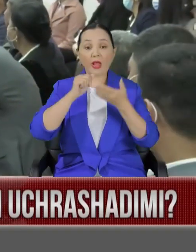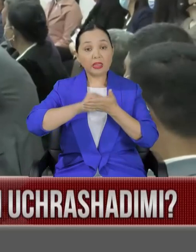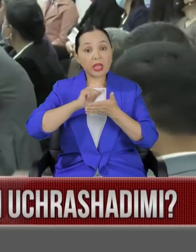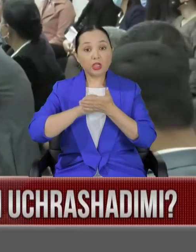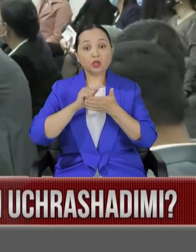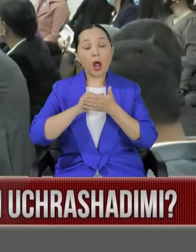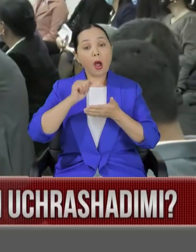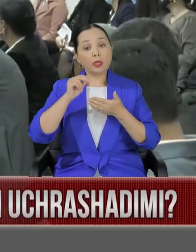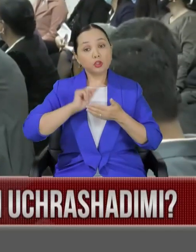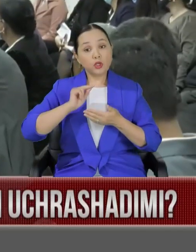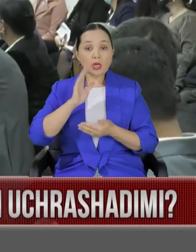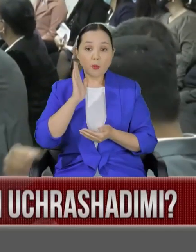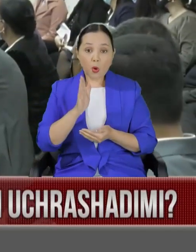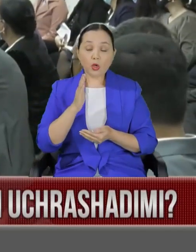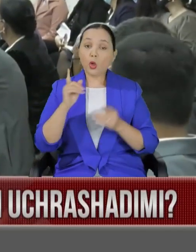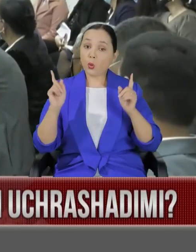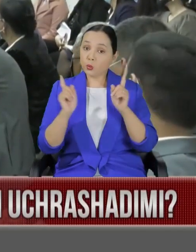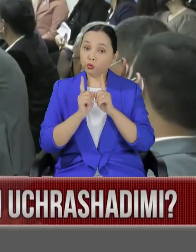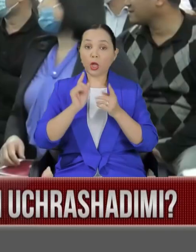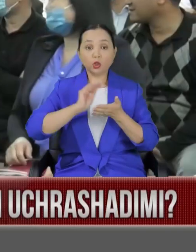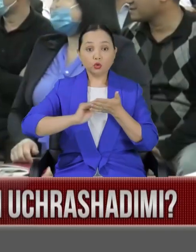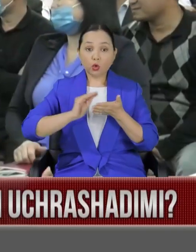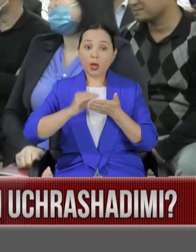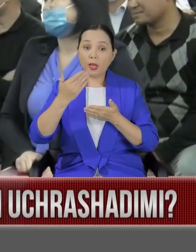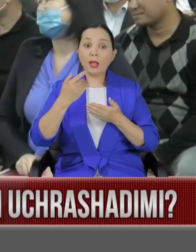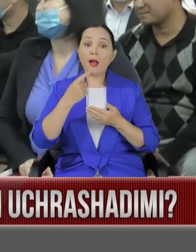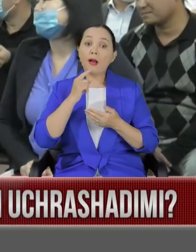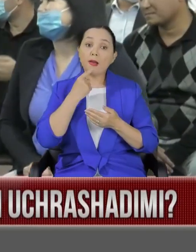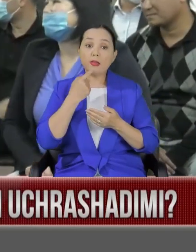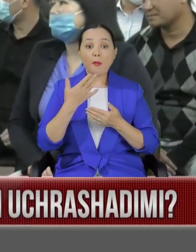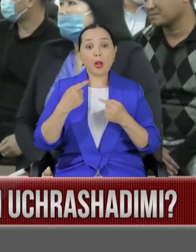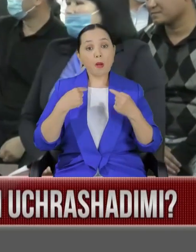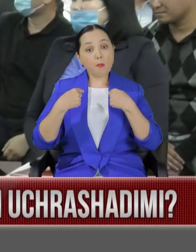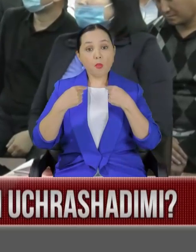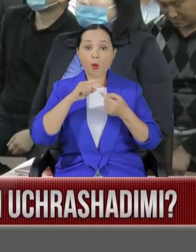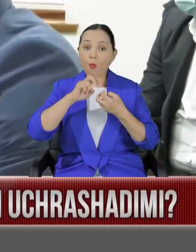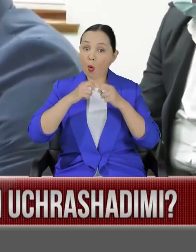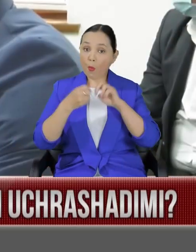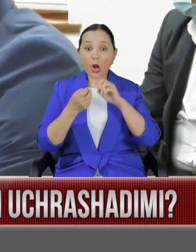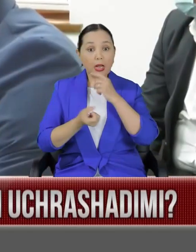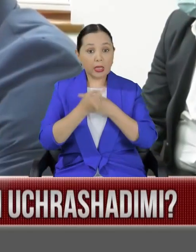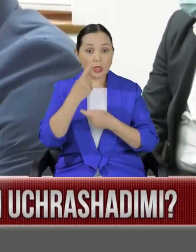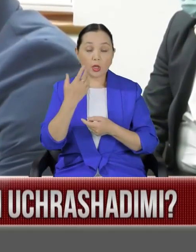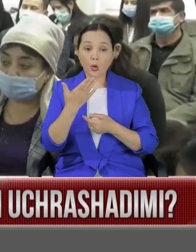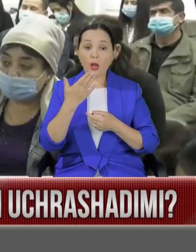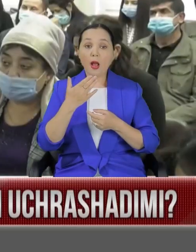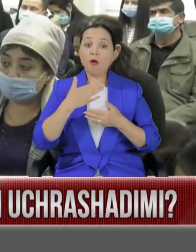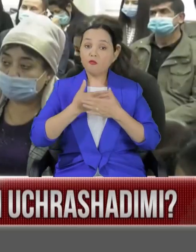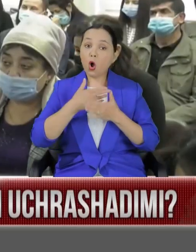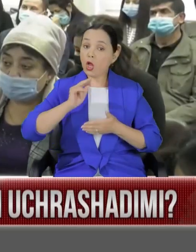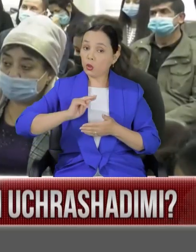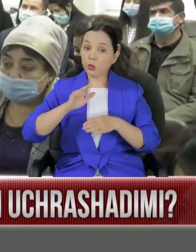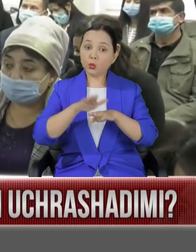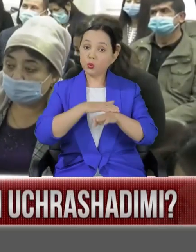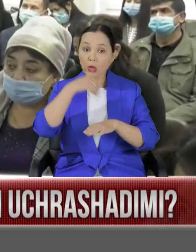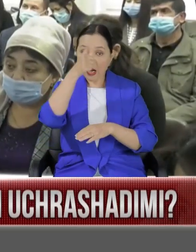va bosmaxonalarda ishlashmoqda. Uchrashuvda jurnalistlarni qiynab kelayotgan muammolardan kelib chiqib, uzoq yillardan buyon faoliyat